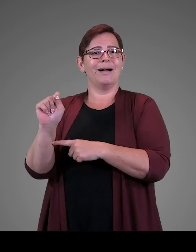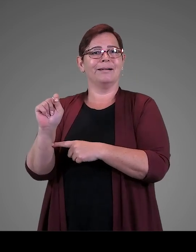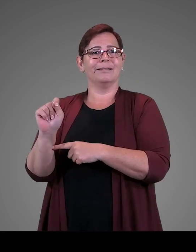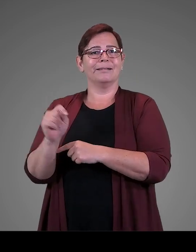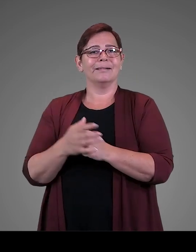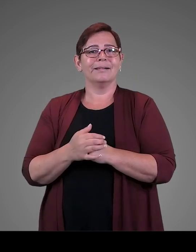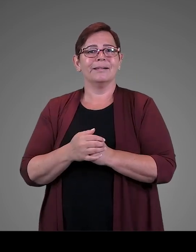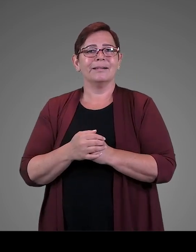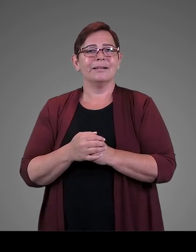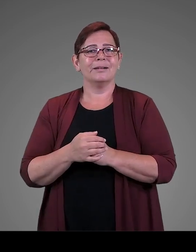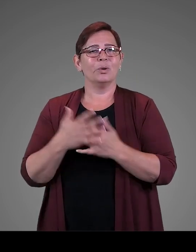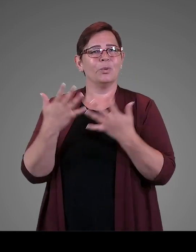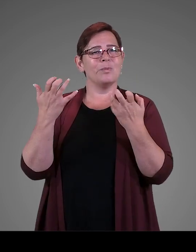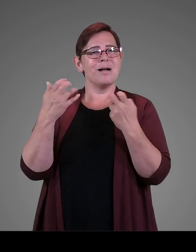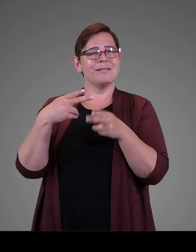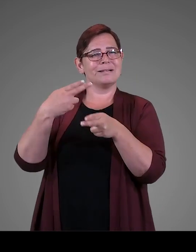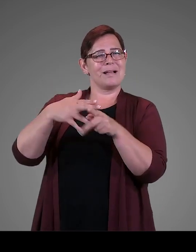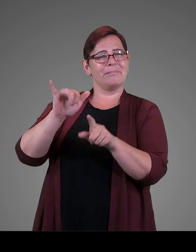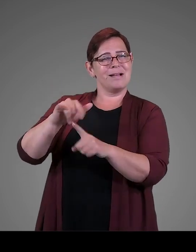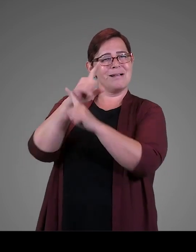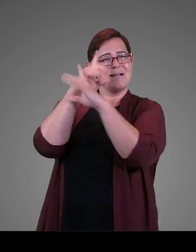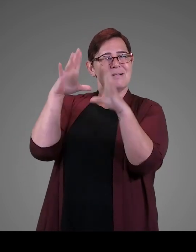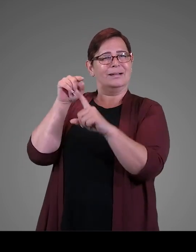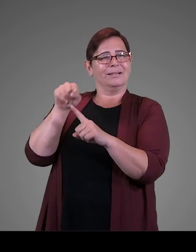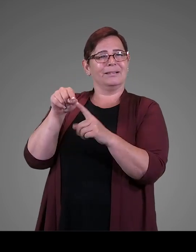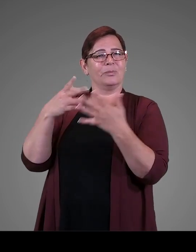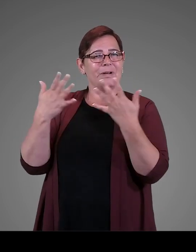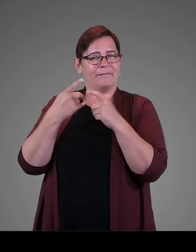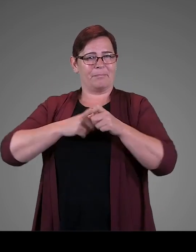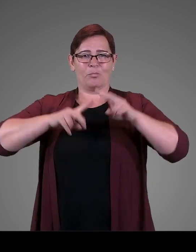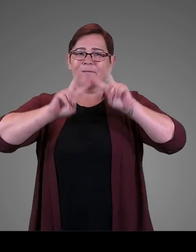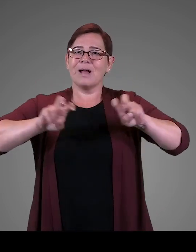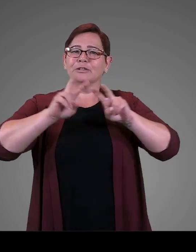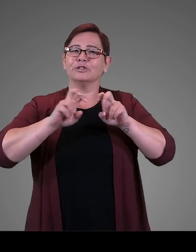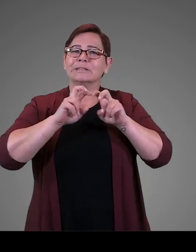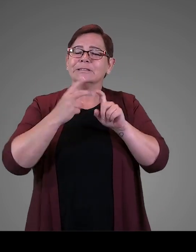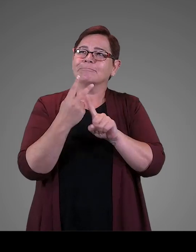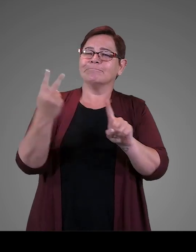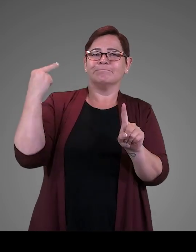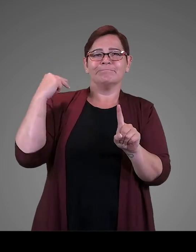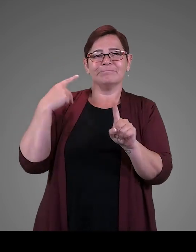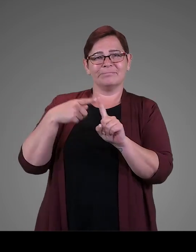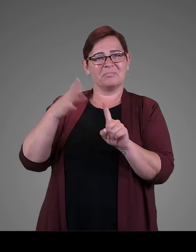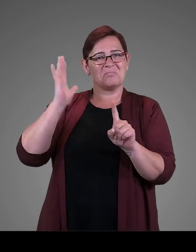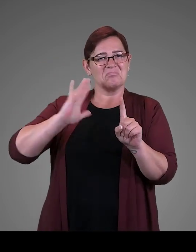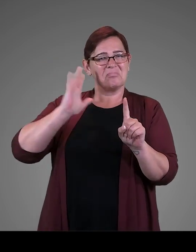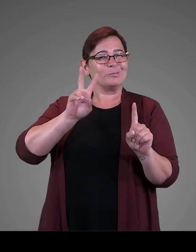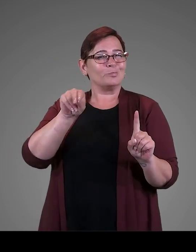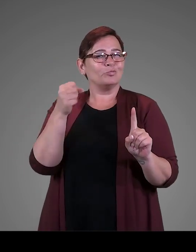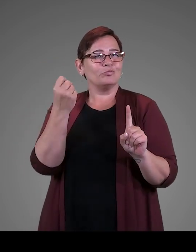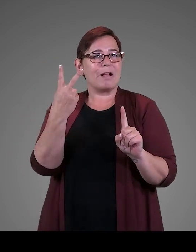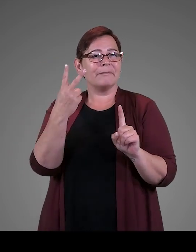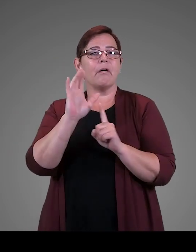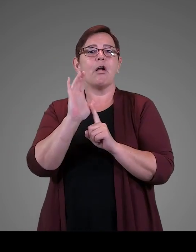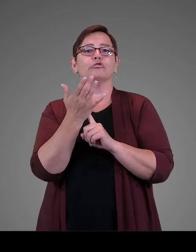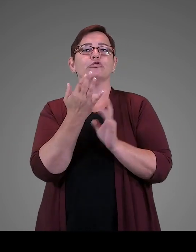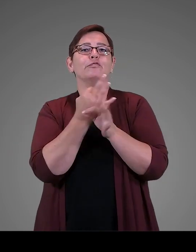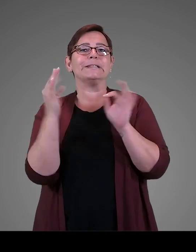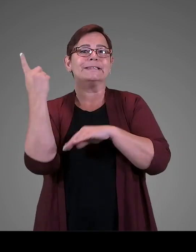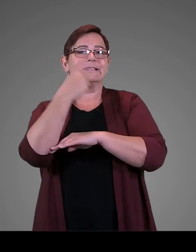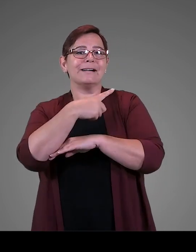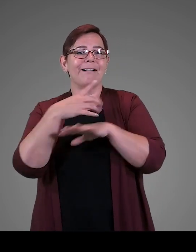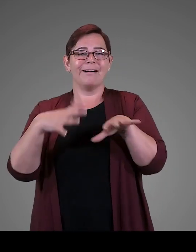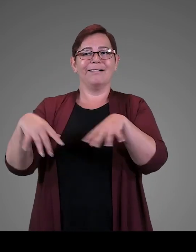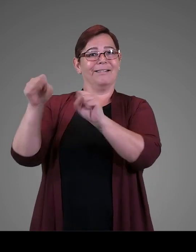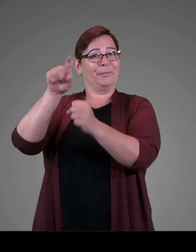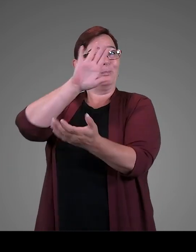reset. Mais après, et je veux aussi nommer que cette idée est sortie des réflexions qu'on a faites autour de la